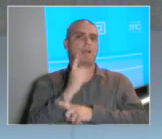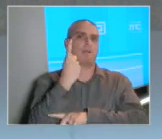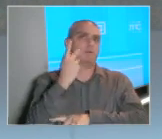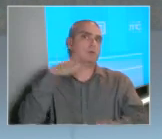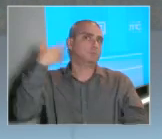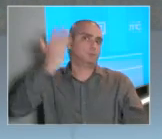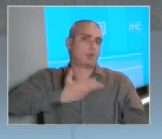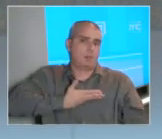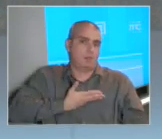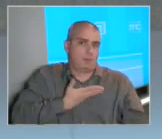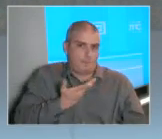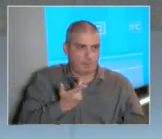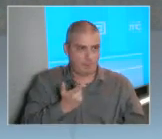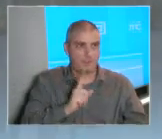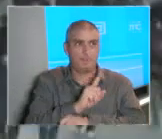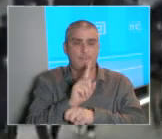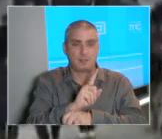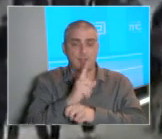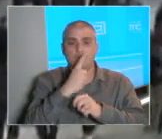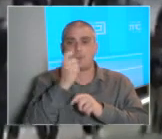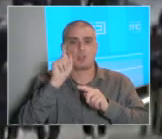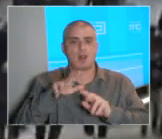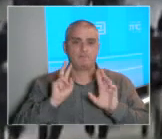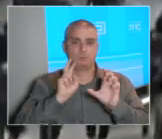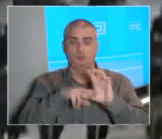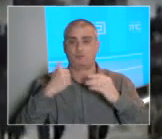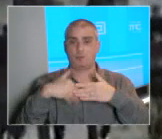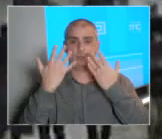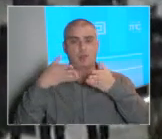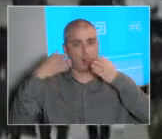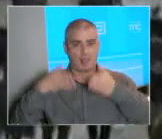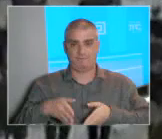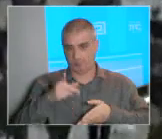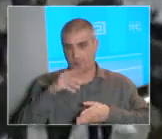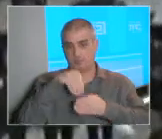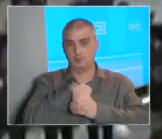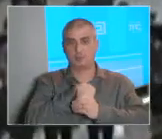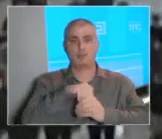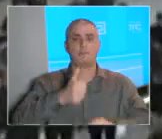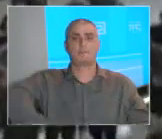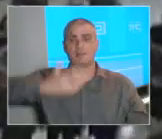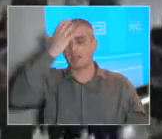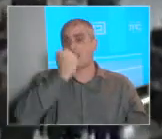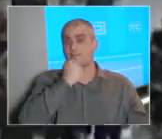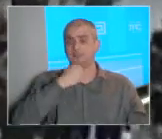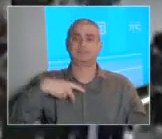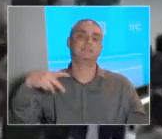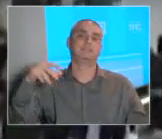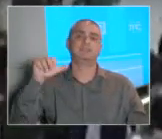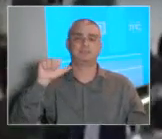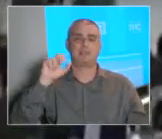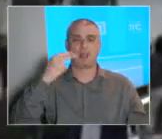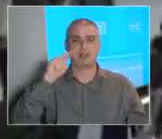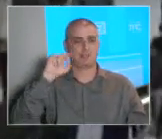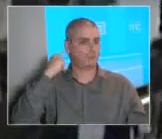שהוא עלול לגבות. בינתיים מאות אלפים השתתפו הבוקר בהלווייתו, ביניהם מנהיג חמאס אסמאעיל הנייה. בואו